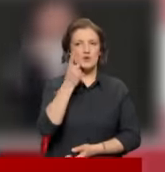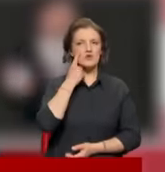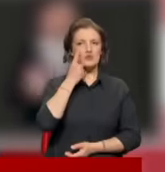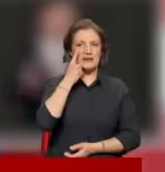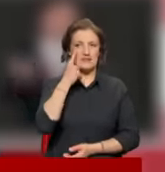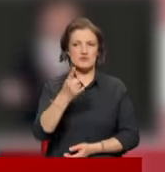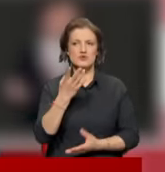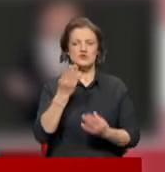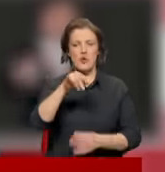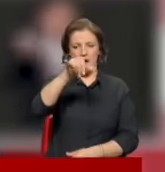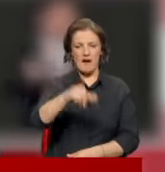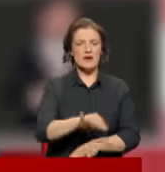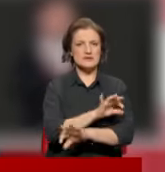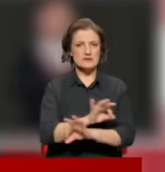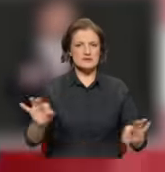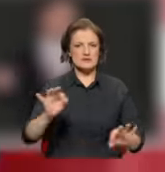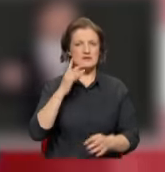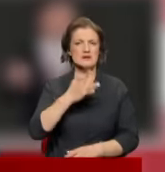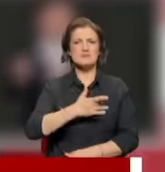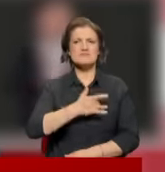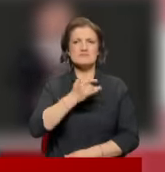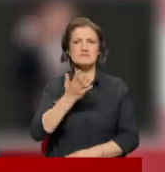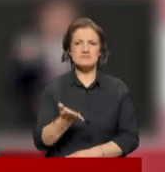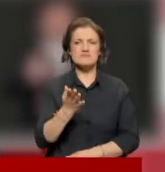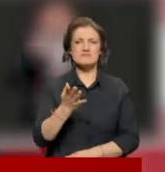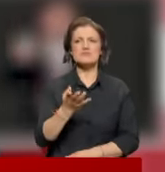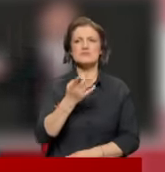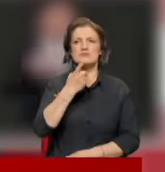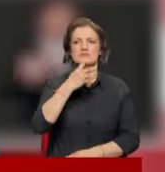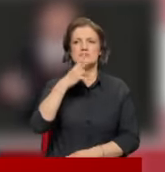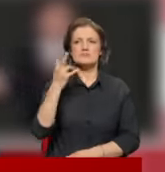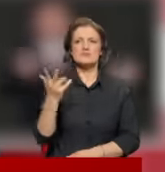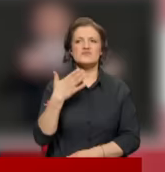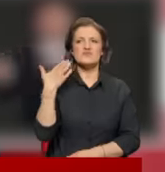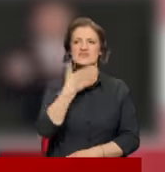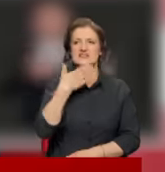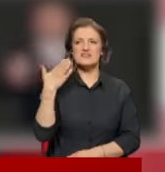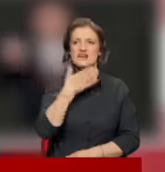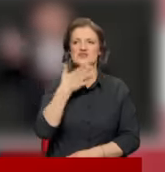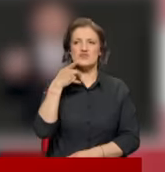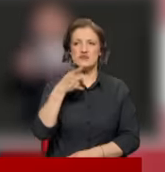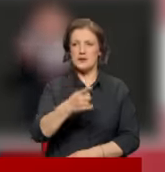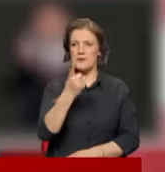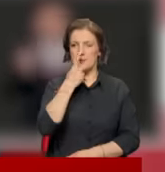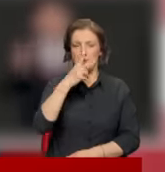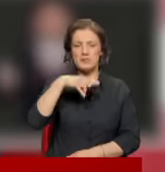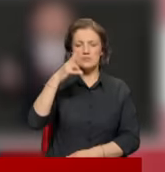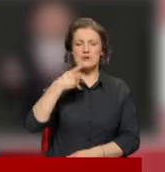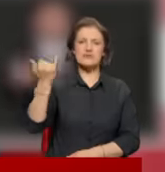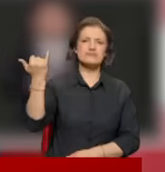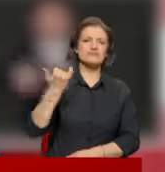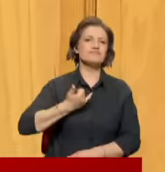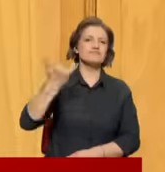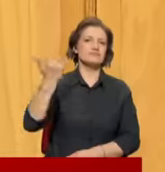Hükümetimiz çok haksız, insafsız, buram buram fırsatçılık kokan ithamlara